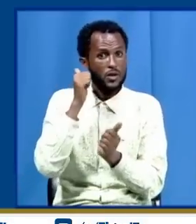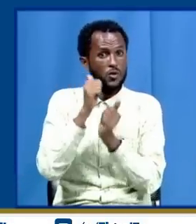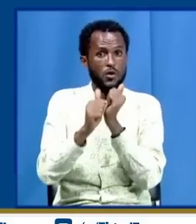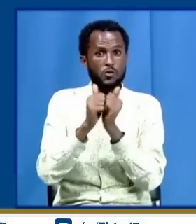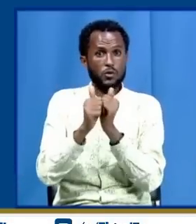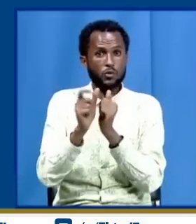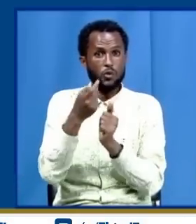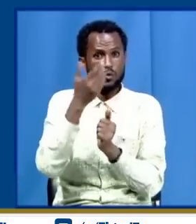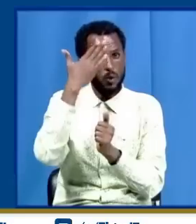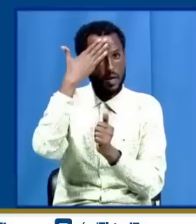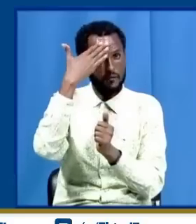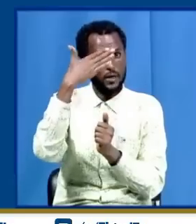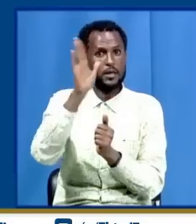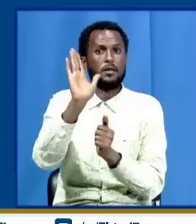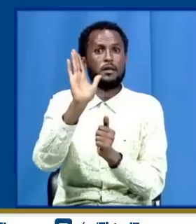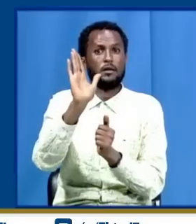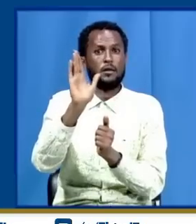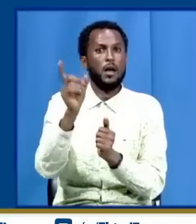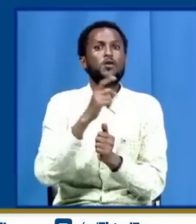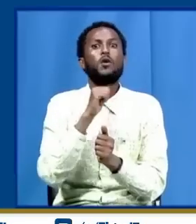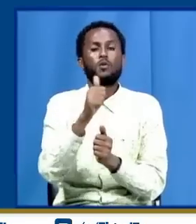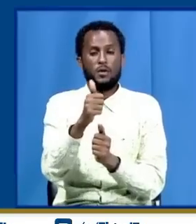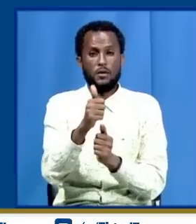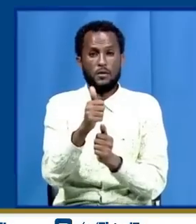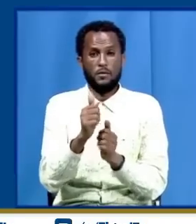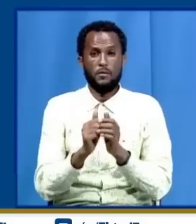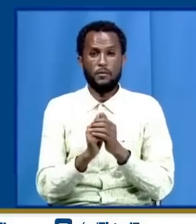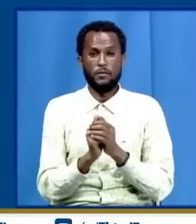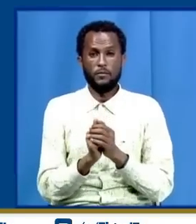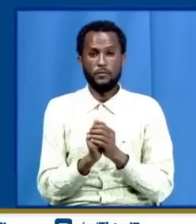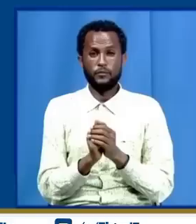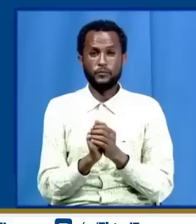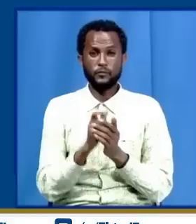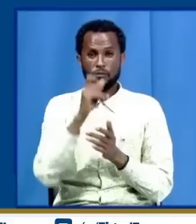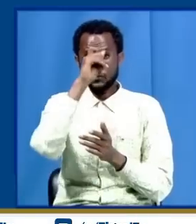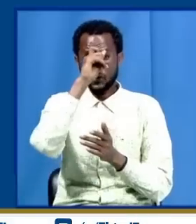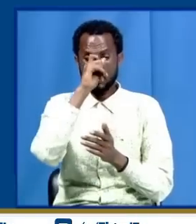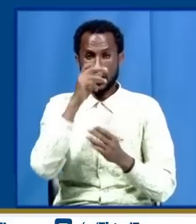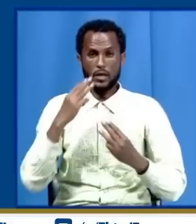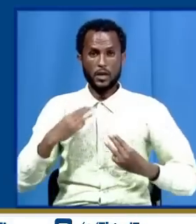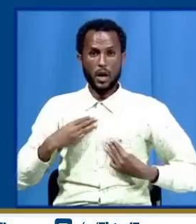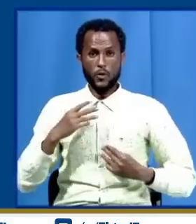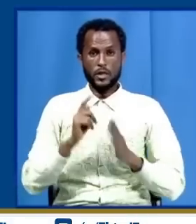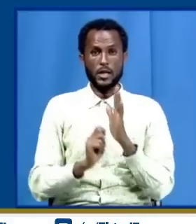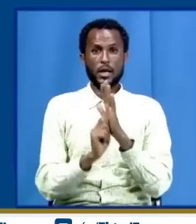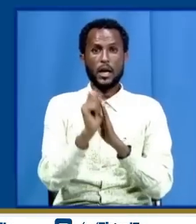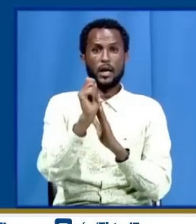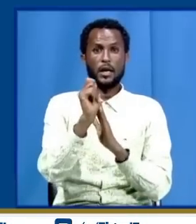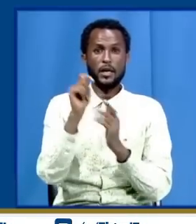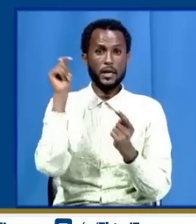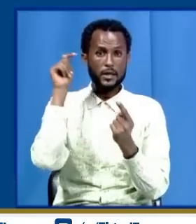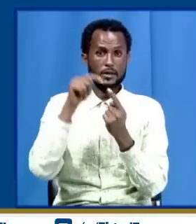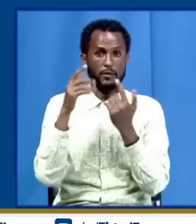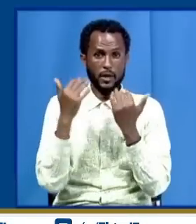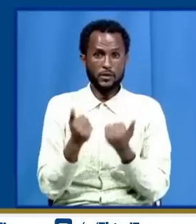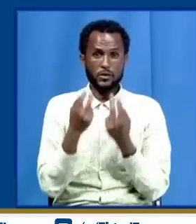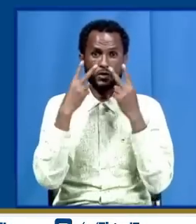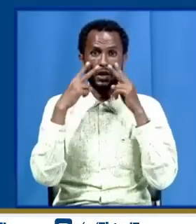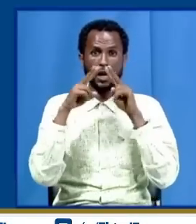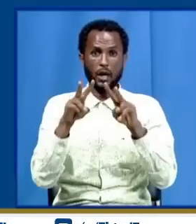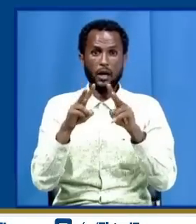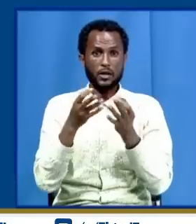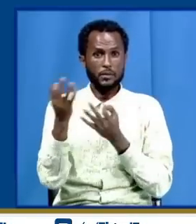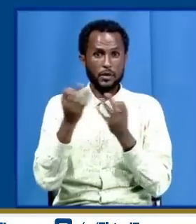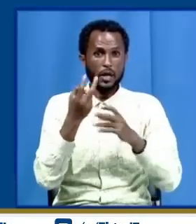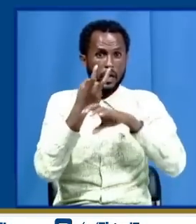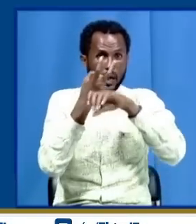كوينو اي فلتن اي خونن جيقنا سراوي التقراي كساب حزي زر اخايون